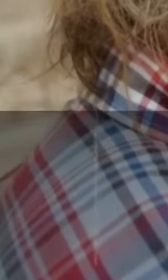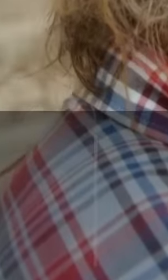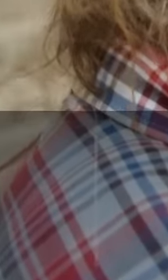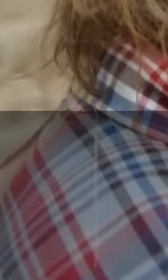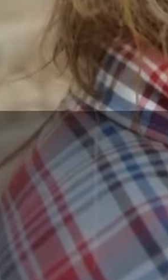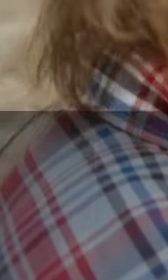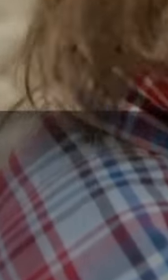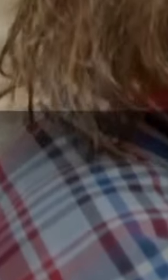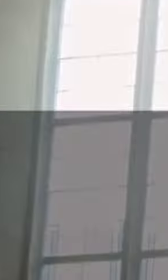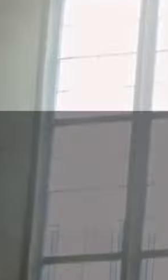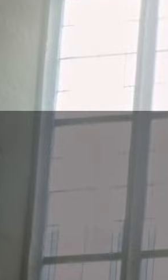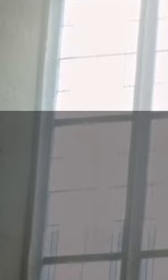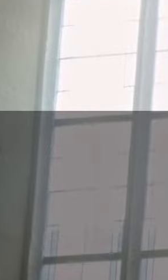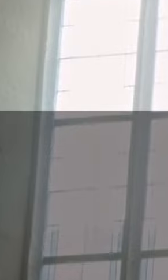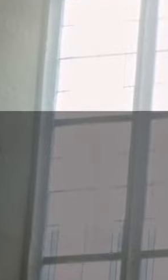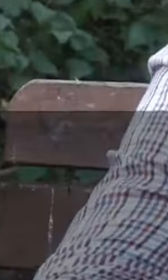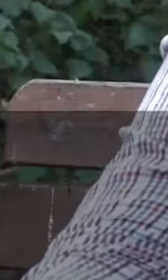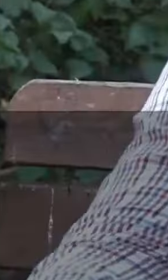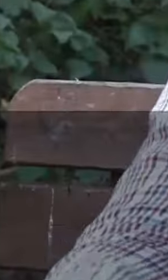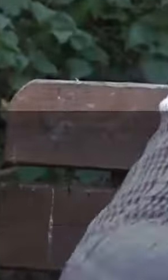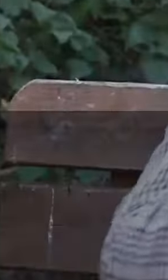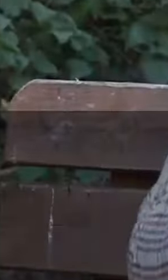פרויקט מיוחד של דוב גילהר, בולם הנאצים.